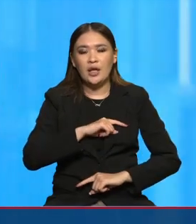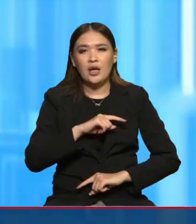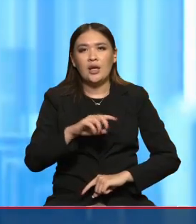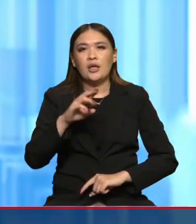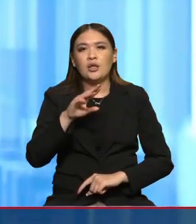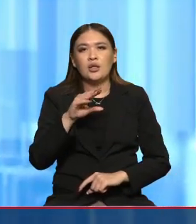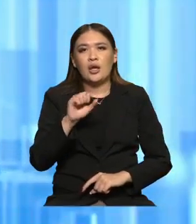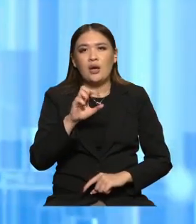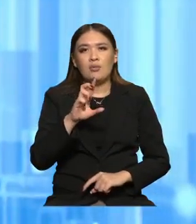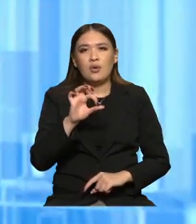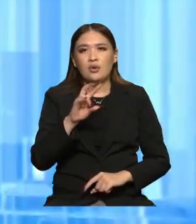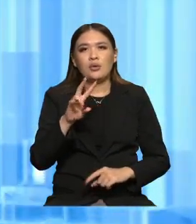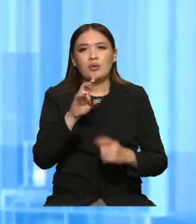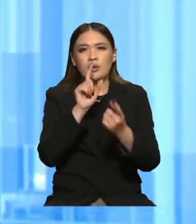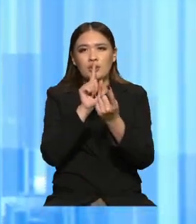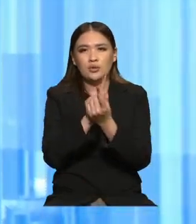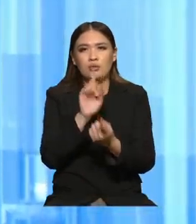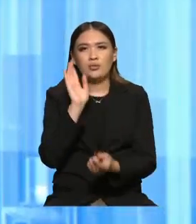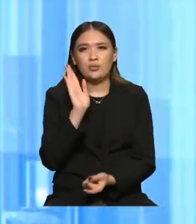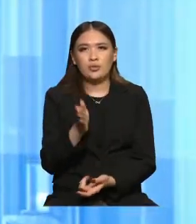колумбиялық Мигель Табынмен кездеседі.